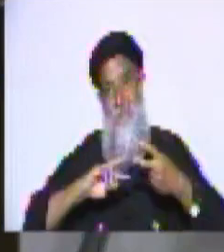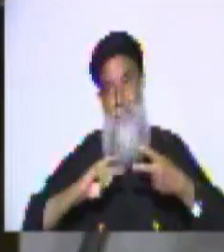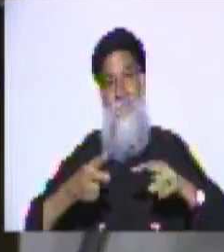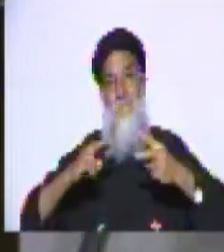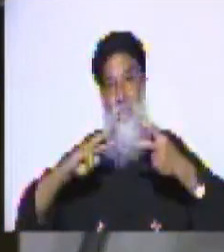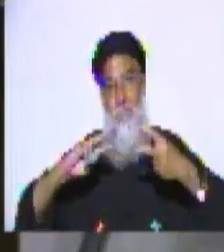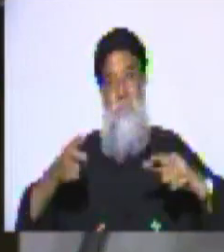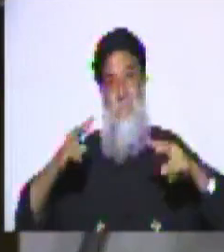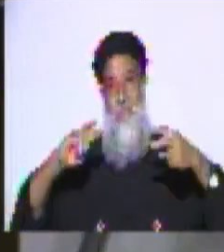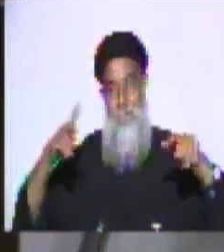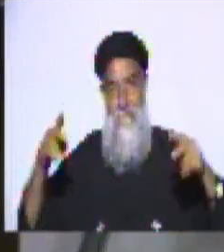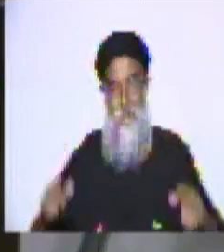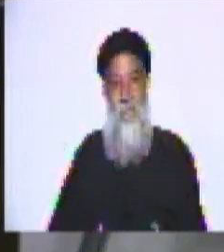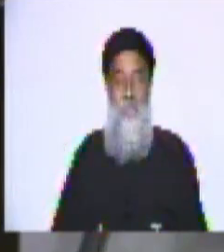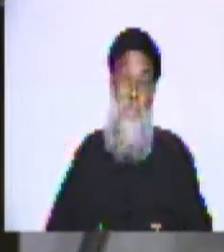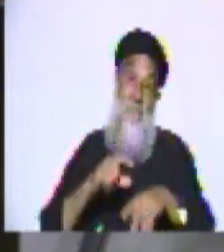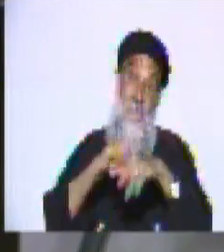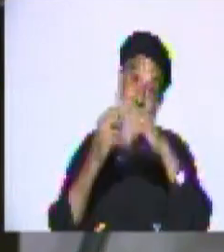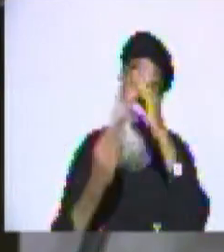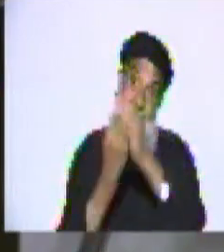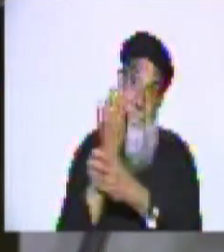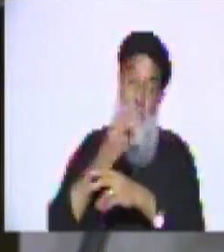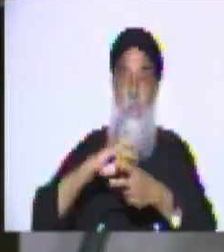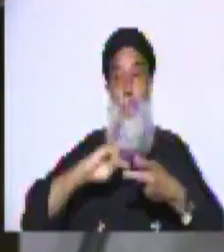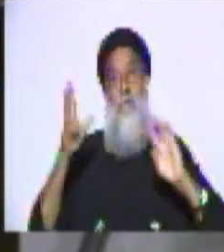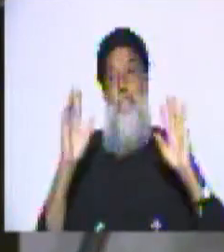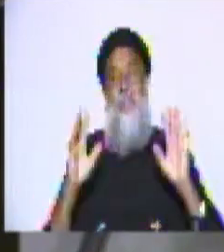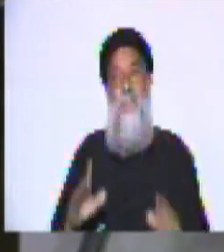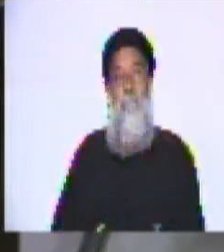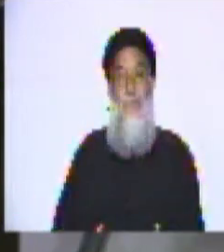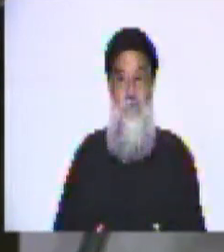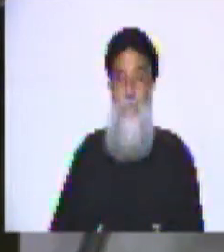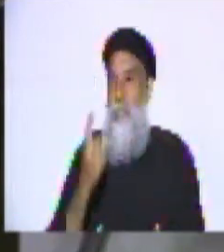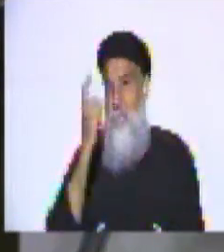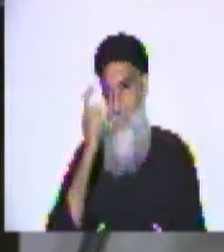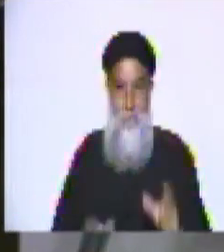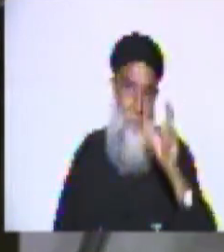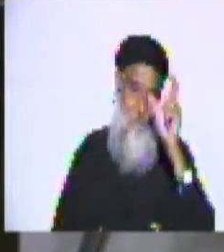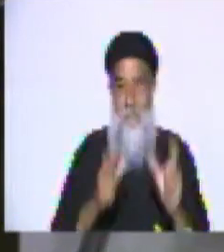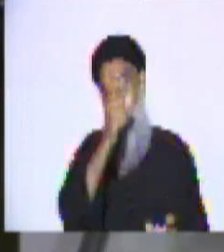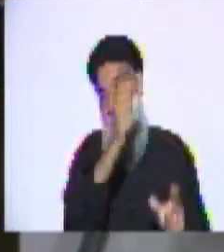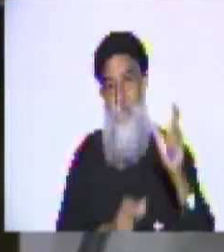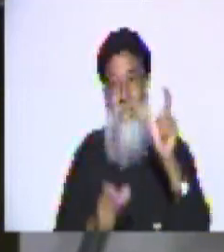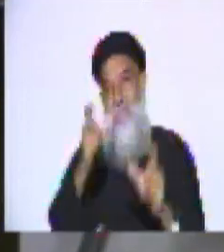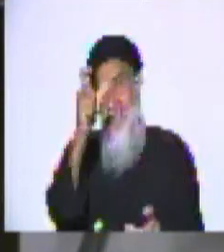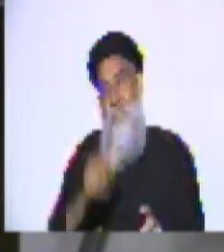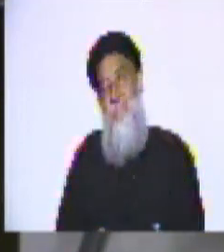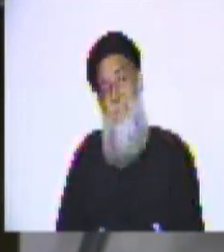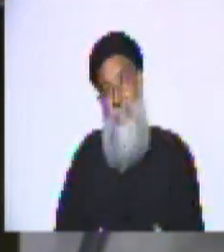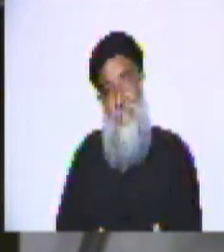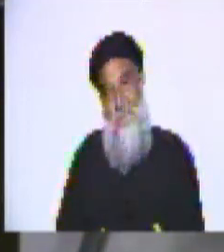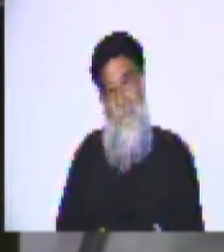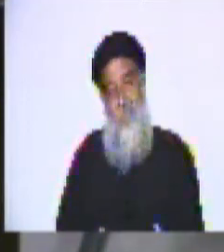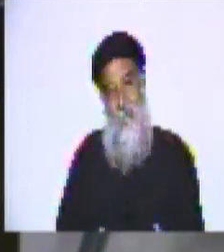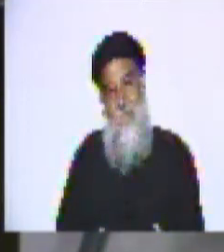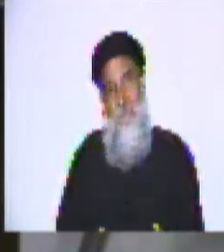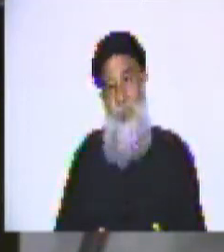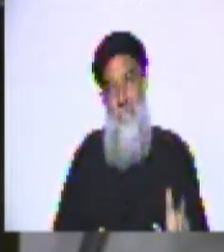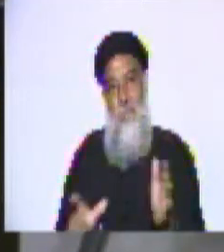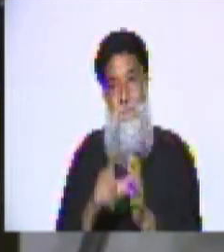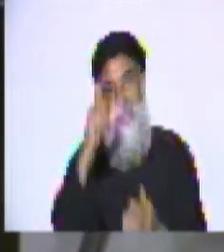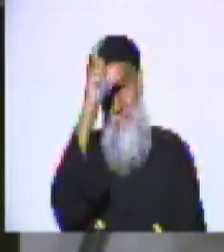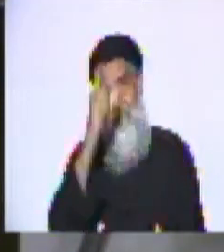قصة وقصة مختلفة عن غيره. كل واحد له البرسوناليتي بتاعته